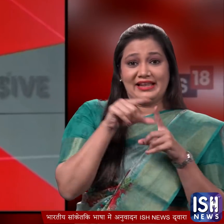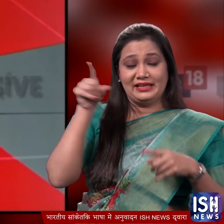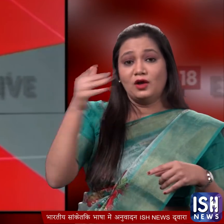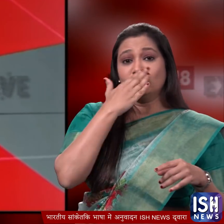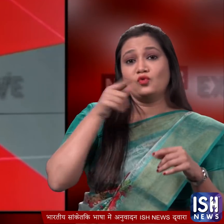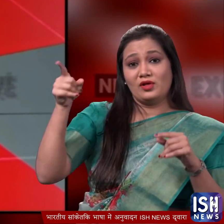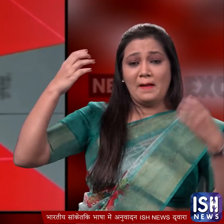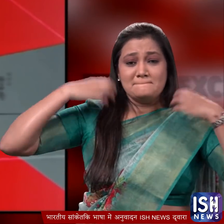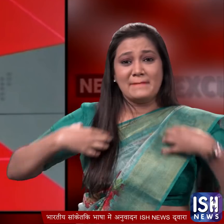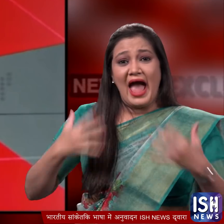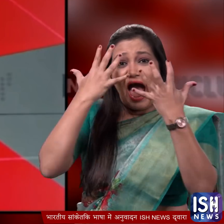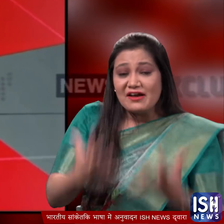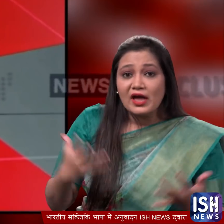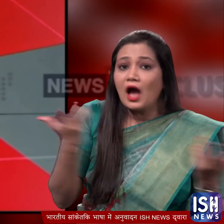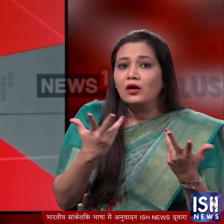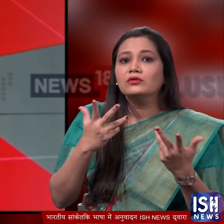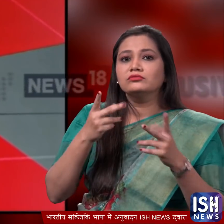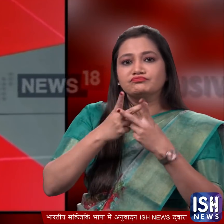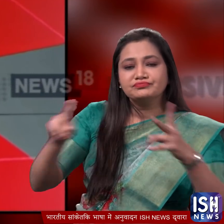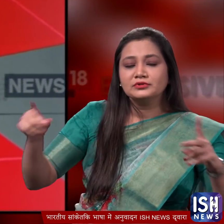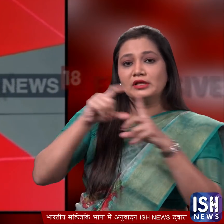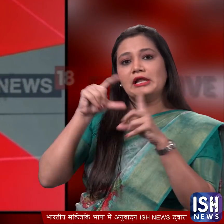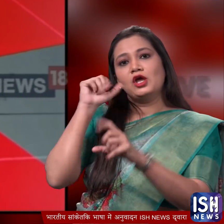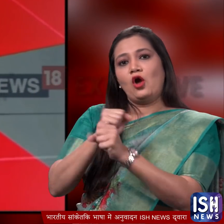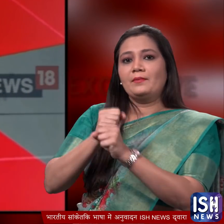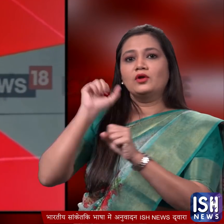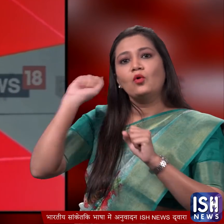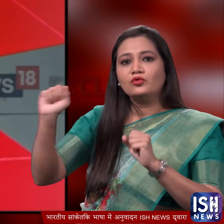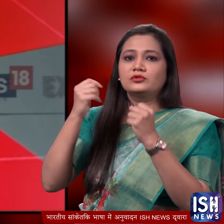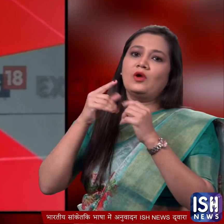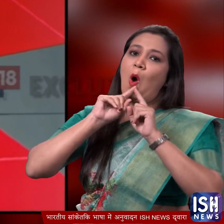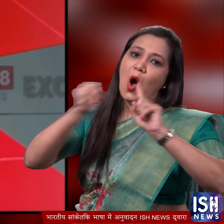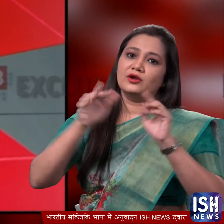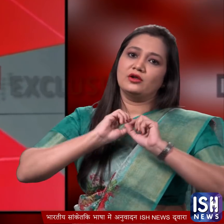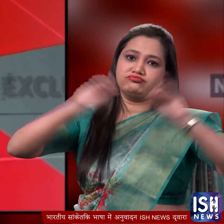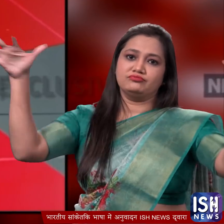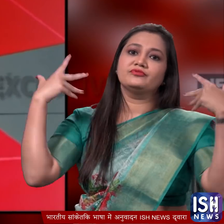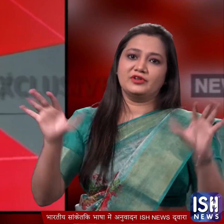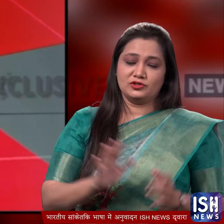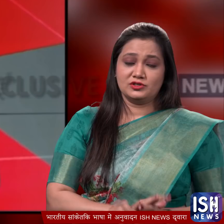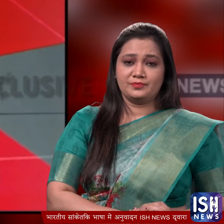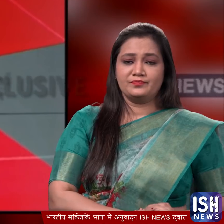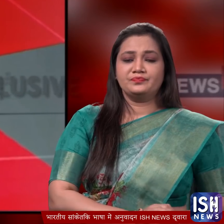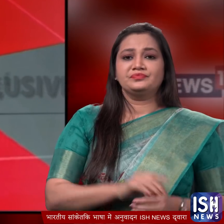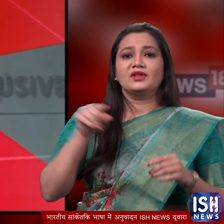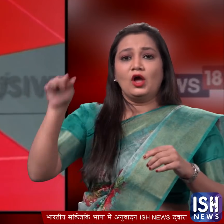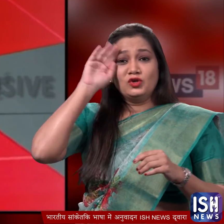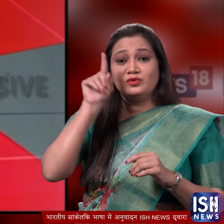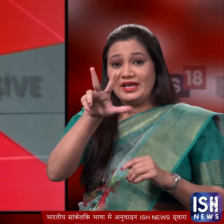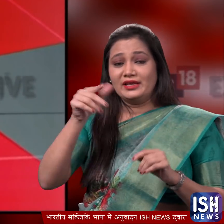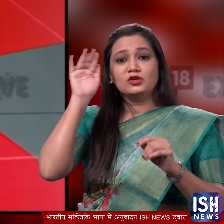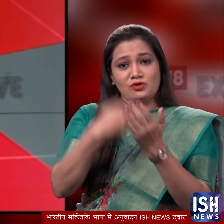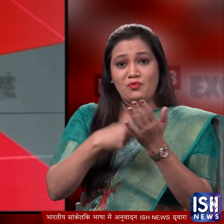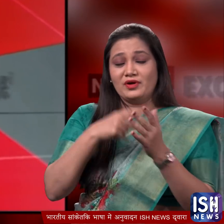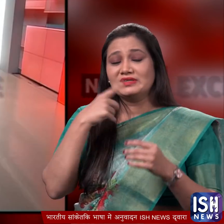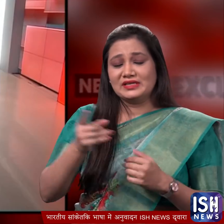किस क्लास में स्कूल बैग का कितना वजन होगा, ये दिल्ली सरकार ने दिशा निर्देश जारी कर दिए हैं। न्यूज 18 के दीपक रावत